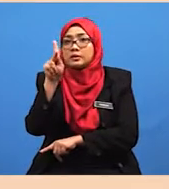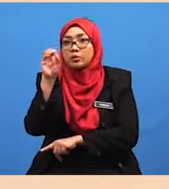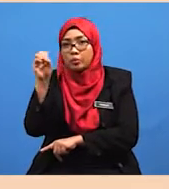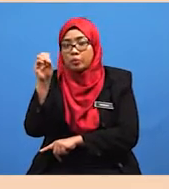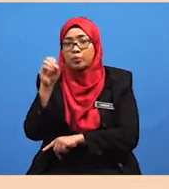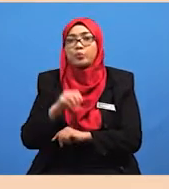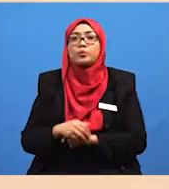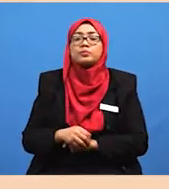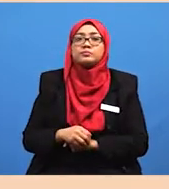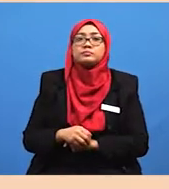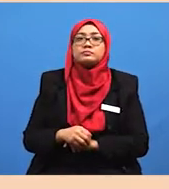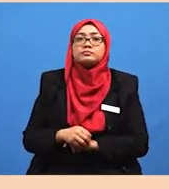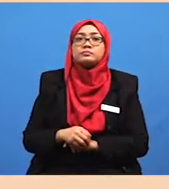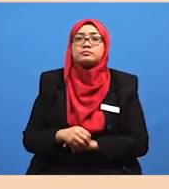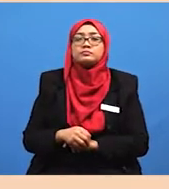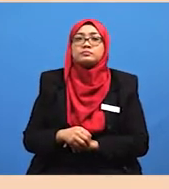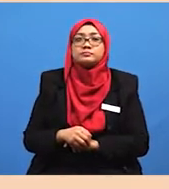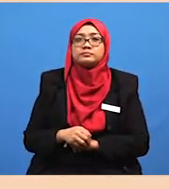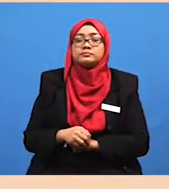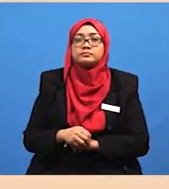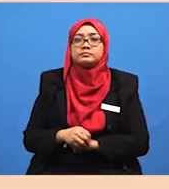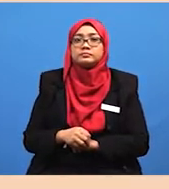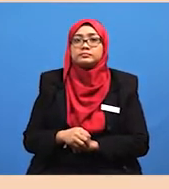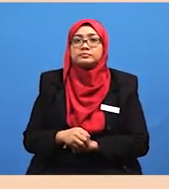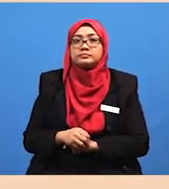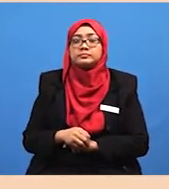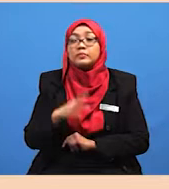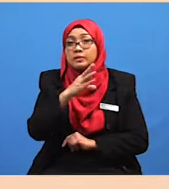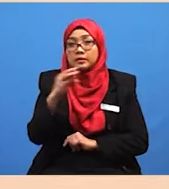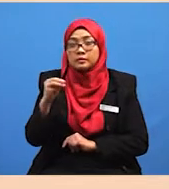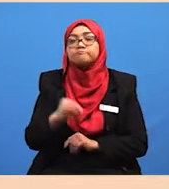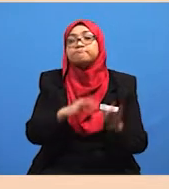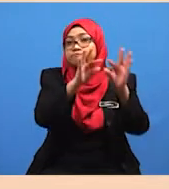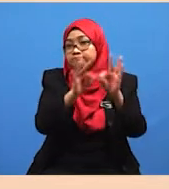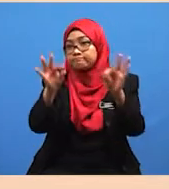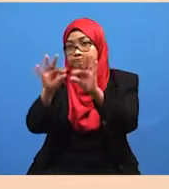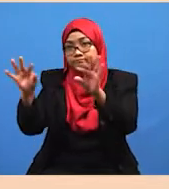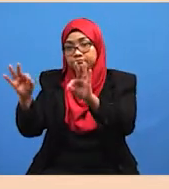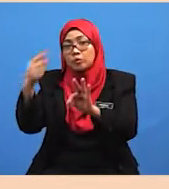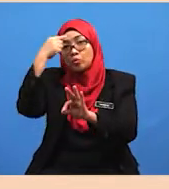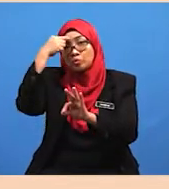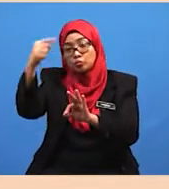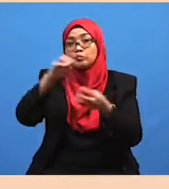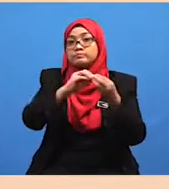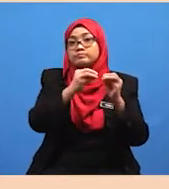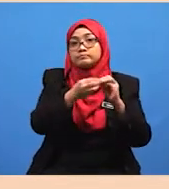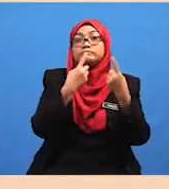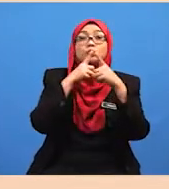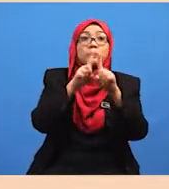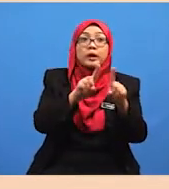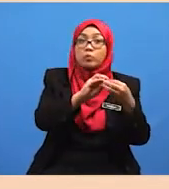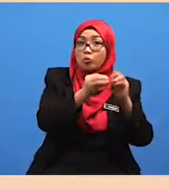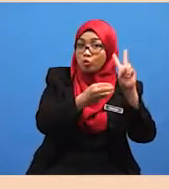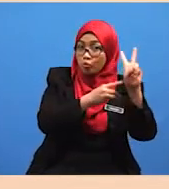ini merupakan fakta kedua uraian untuk fakta ini